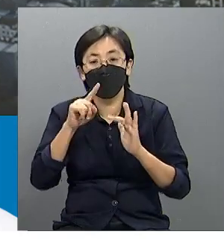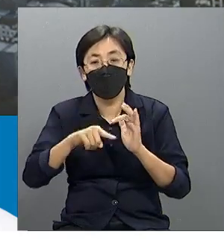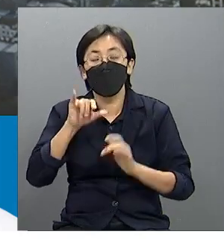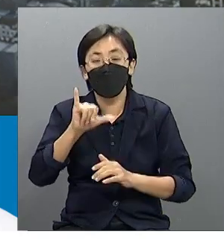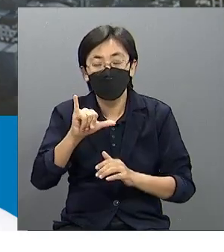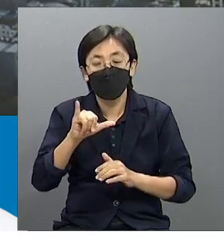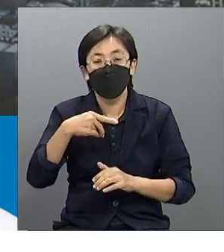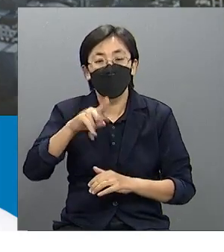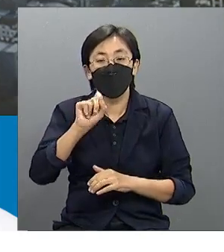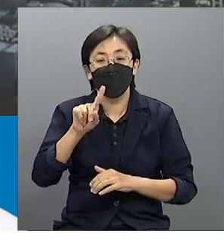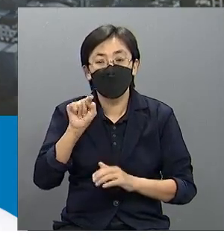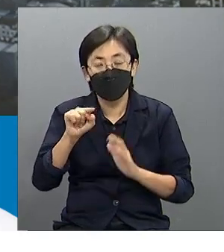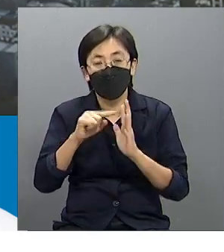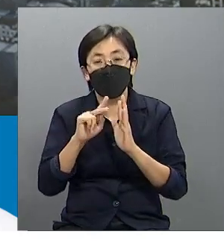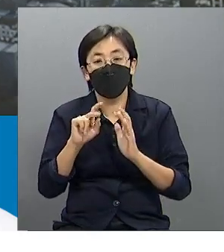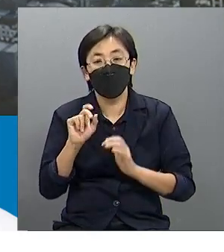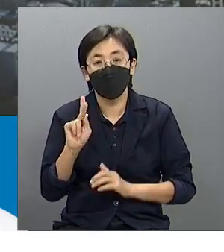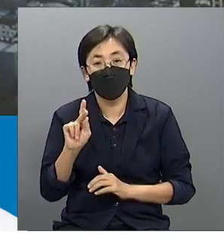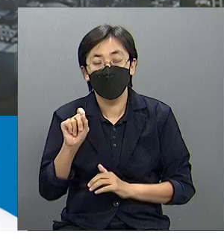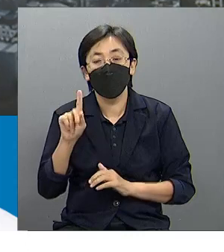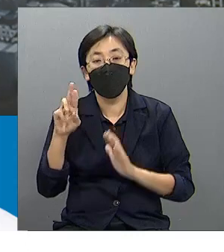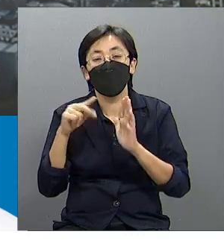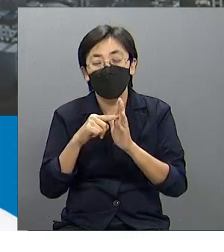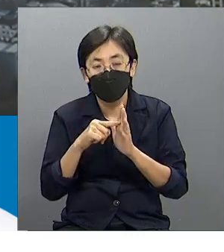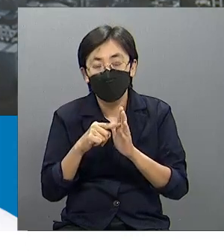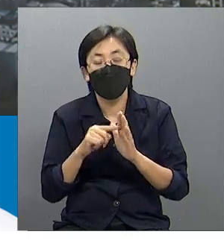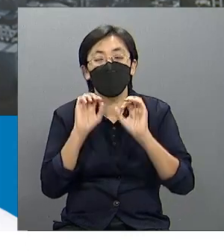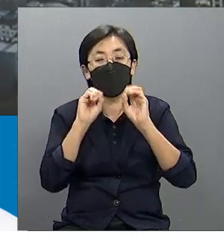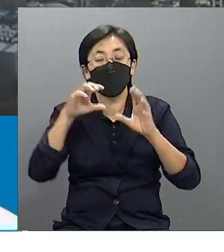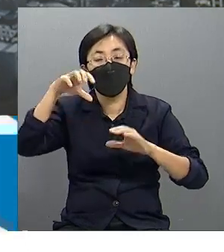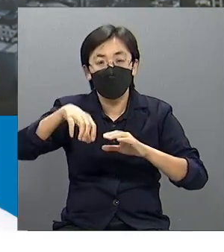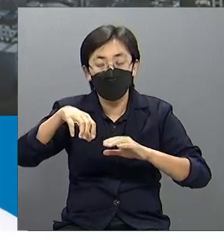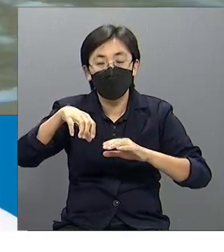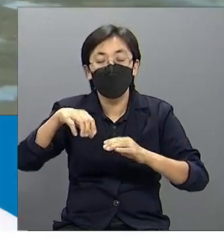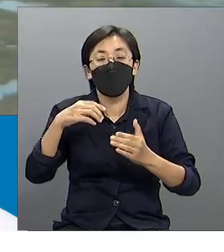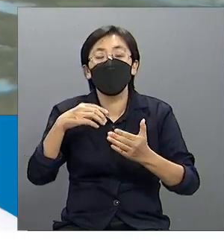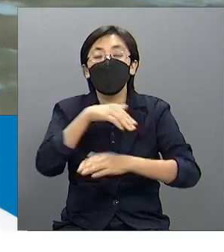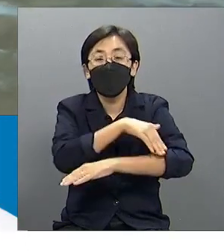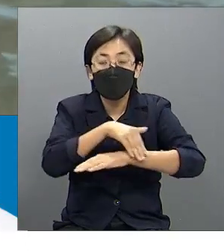ารย์เกษราอดีตอาจารย์คณะพาณิชยศาสตร์และการบัญชีจุฬาลงกรณ์มหาวิทยาลัยค่ะ